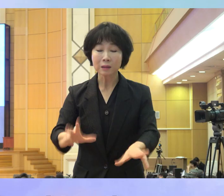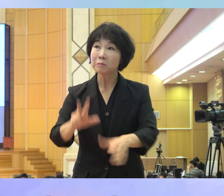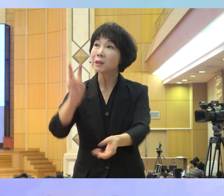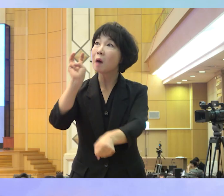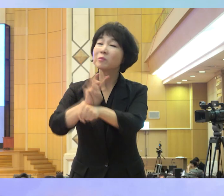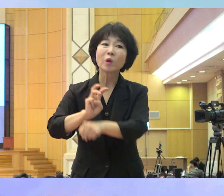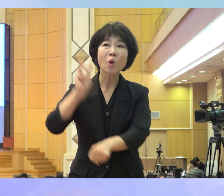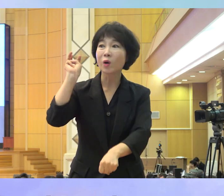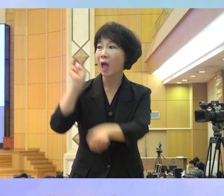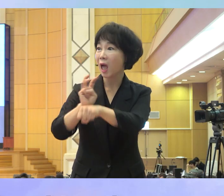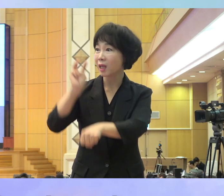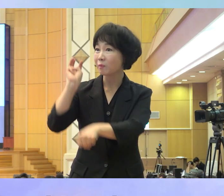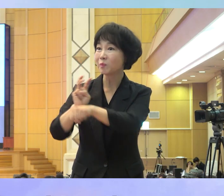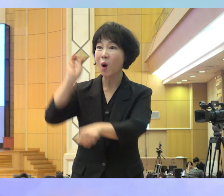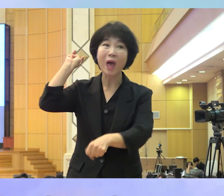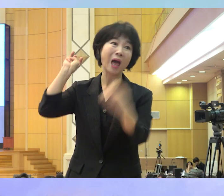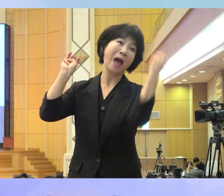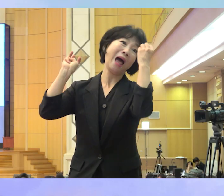30년